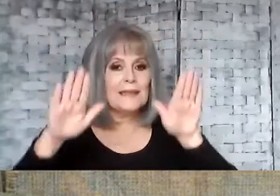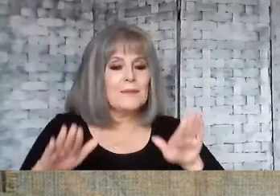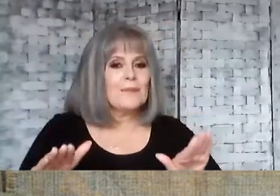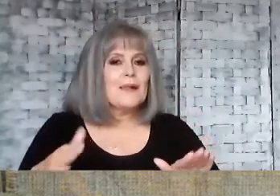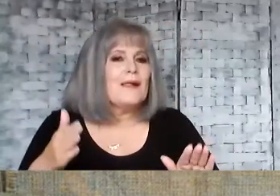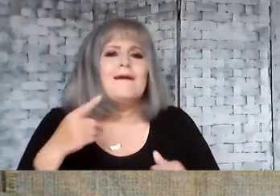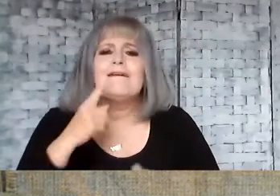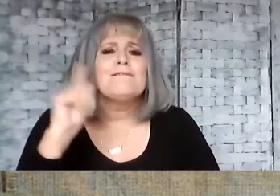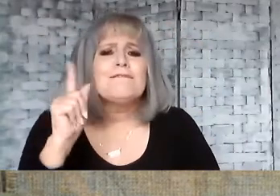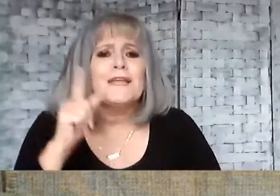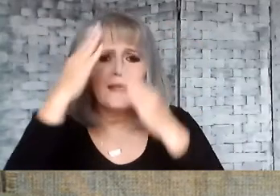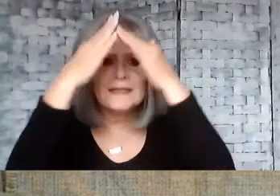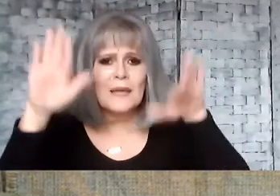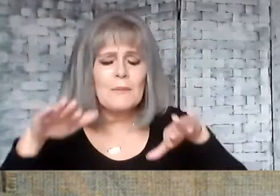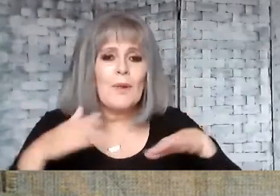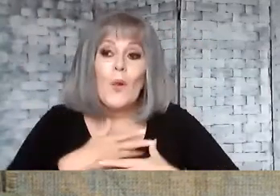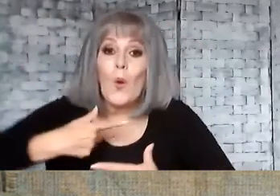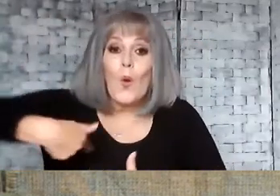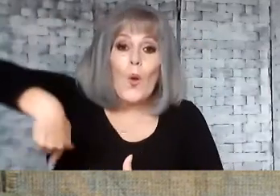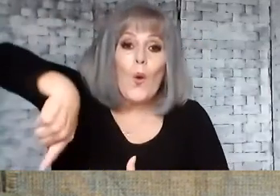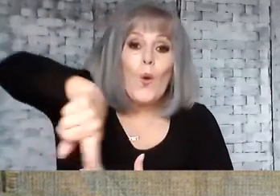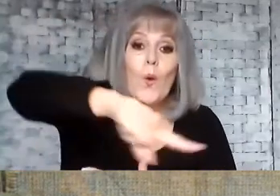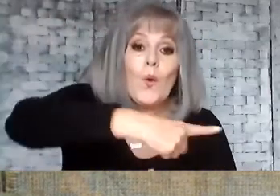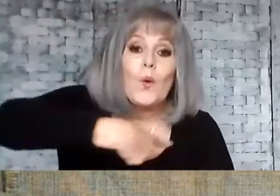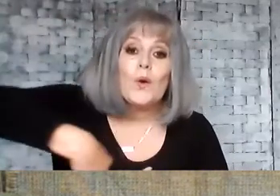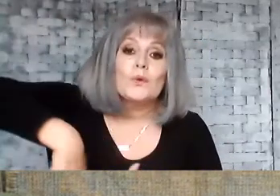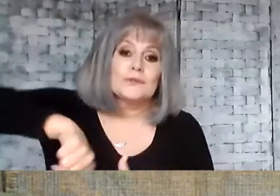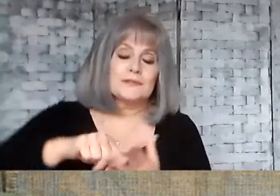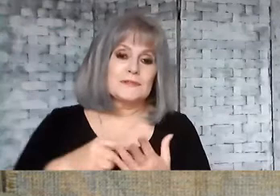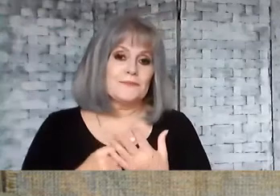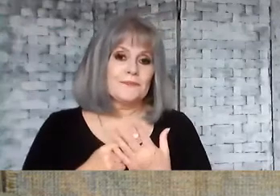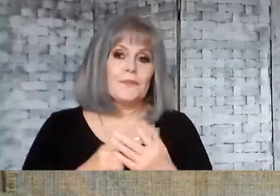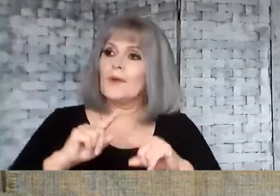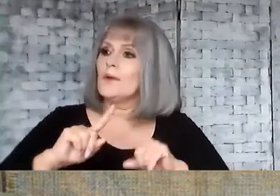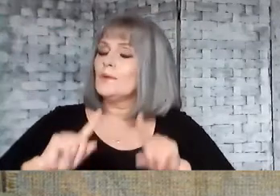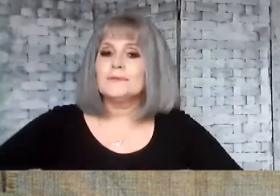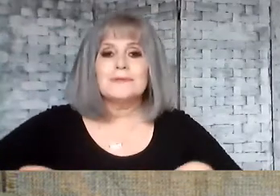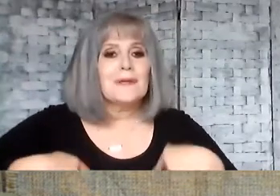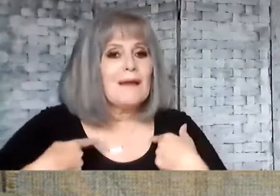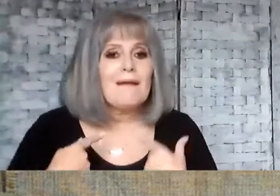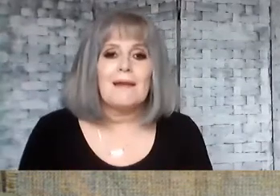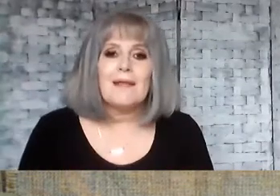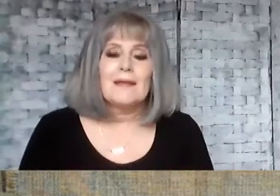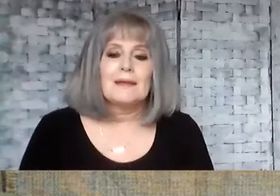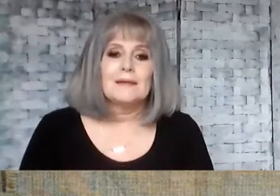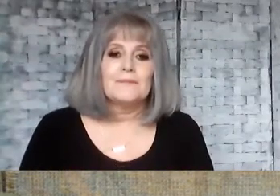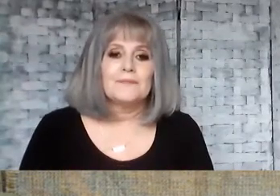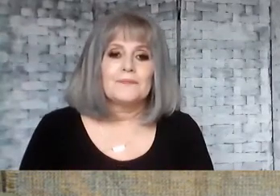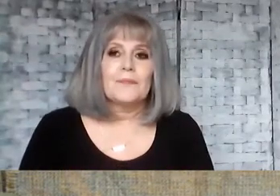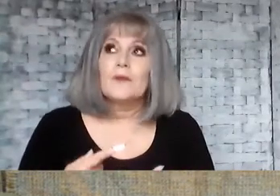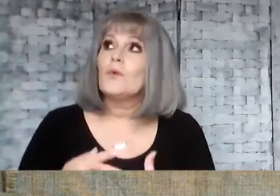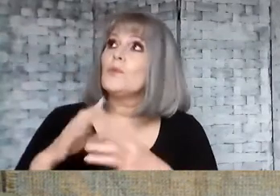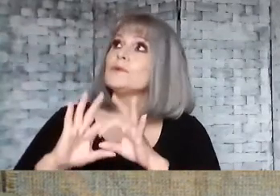sy tempel. En dis vandaar wat nieuwe leven gebring word. Ek en jy kan nie meer